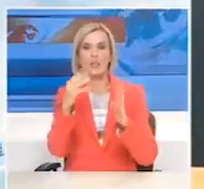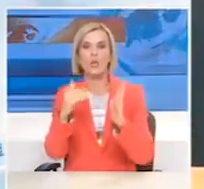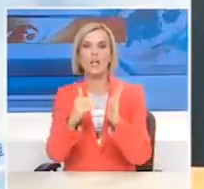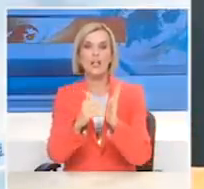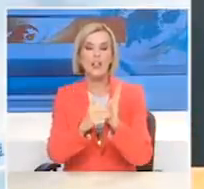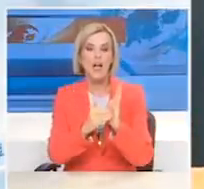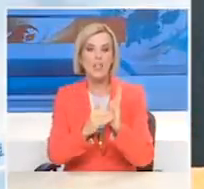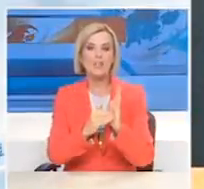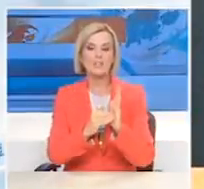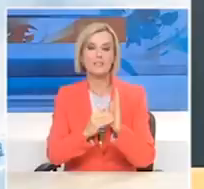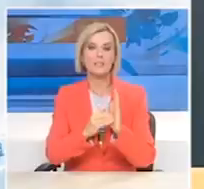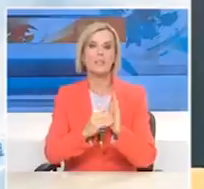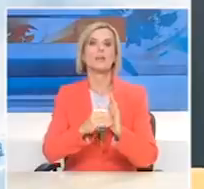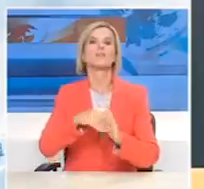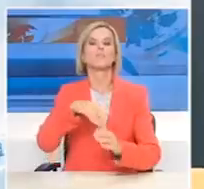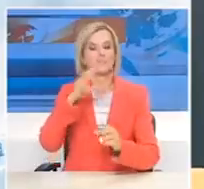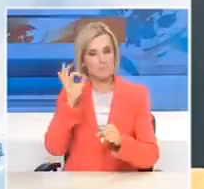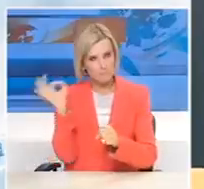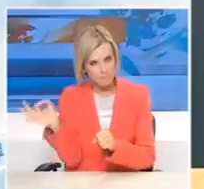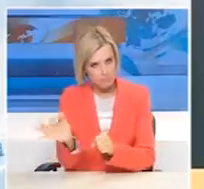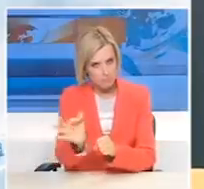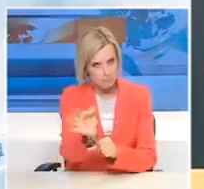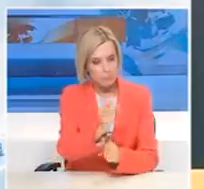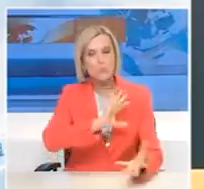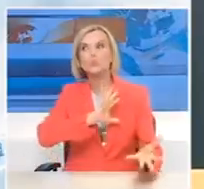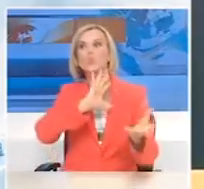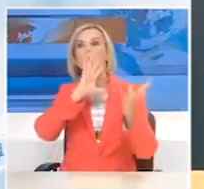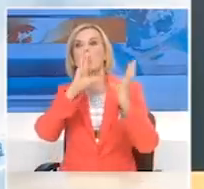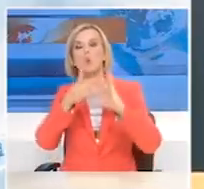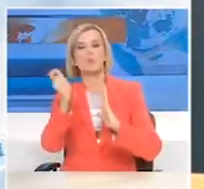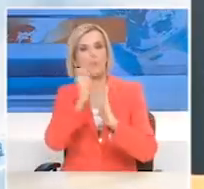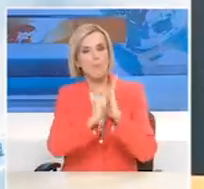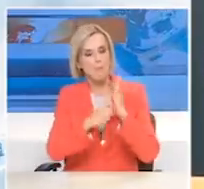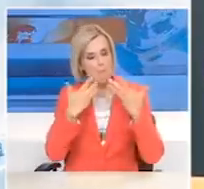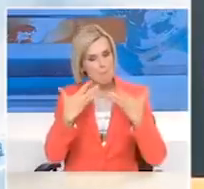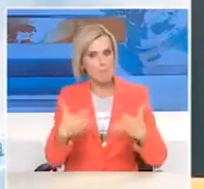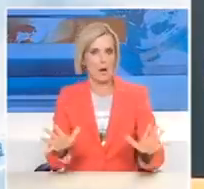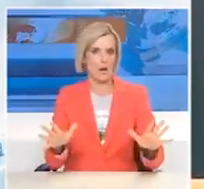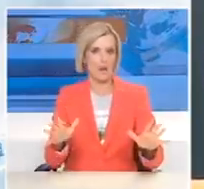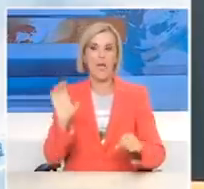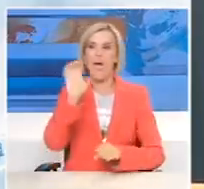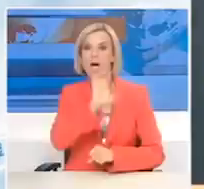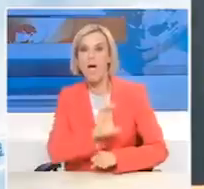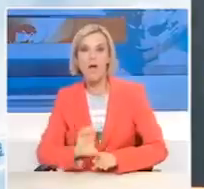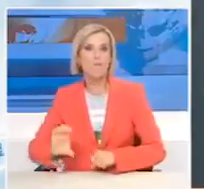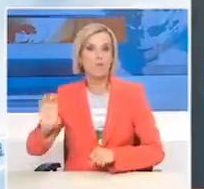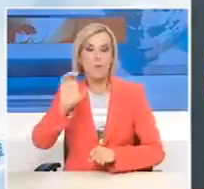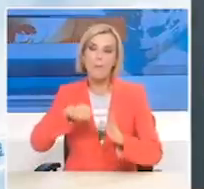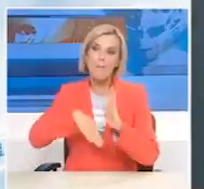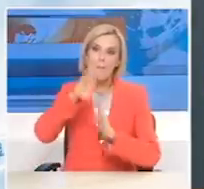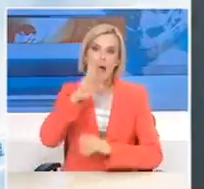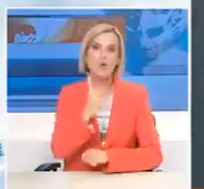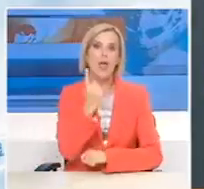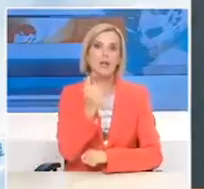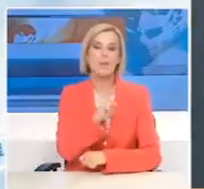4.292.000 εργαστηριακά επιβεβαιωμένα κρούσματα του νέου κορονοϊού έχουν καταγραφεί παγκοσμίως. Στην Ευρώπη, ξεπεράσαμε το